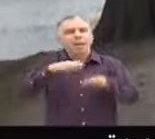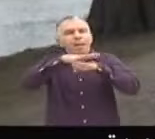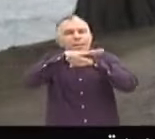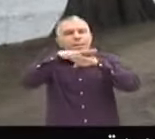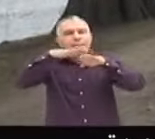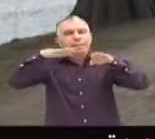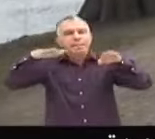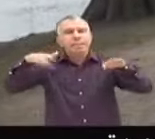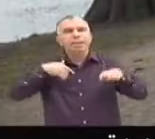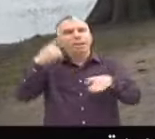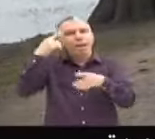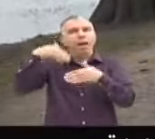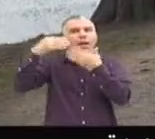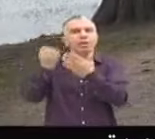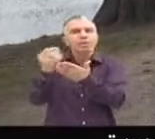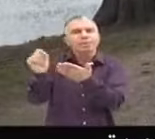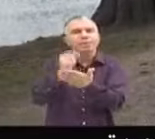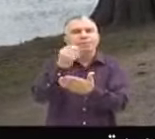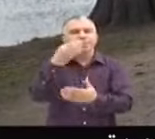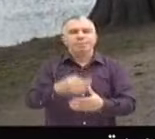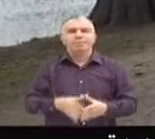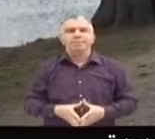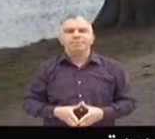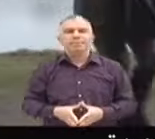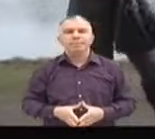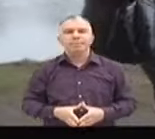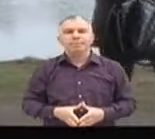le calme permet de faire venir les idées.